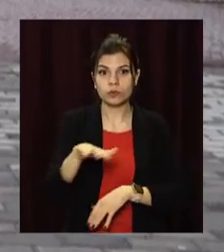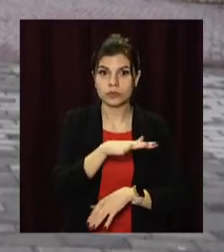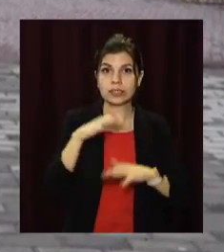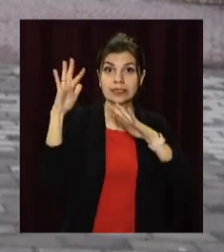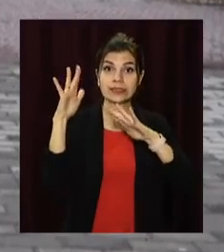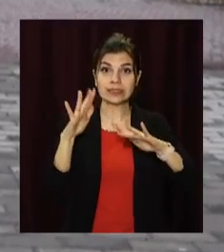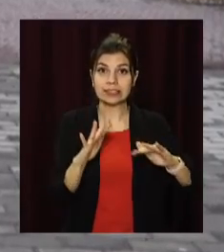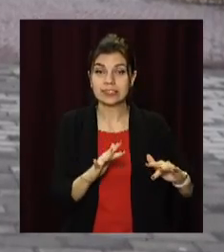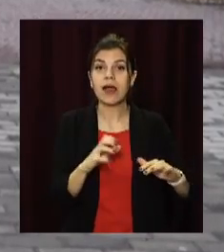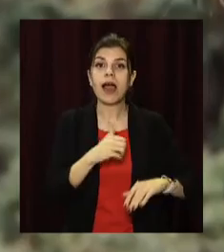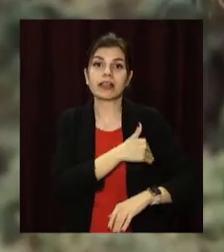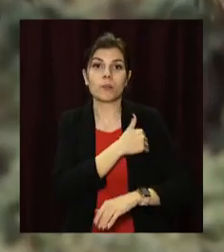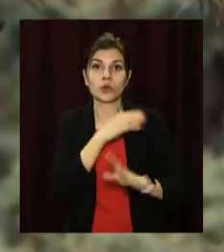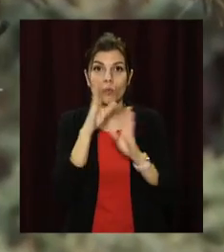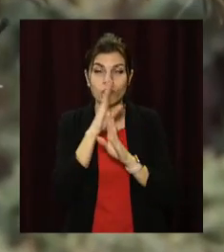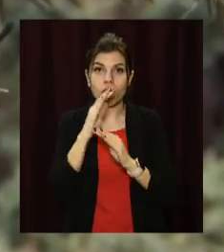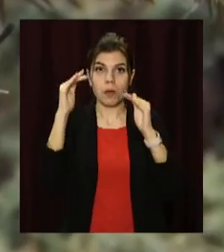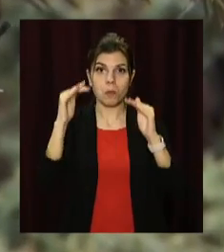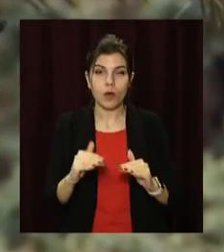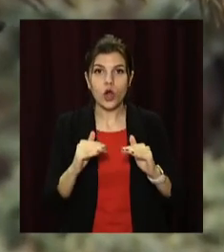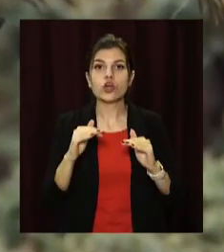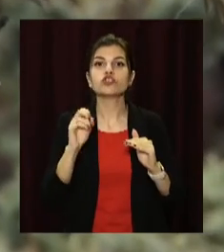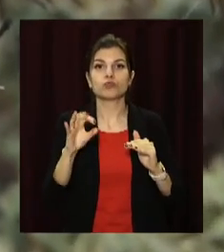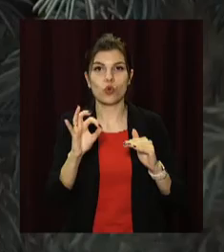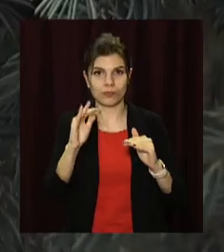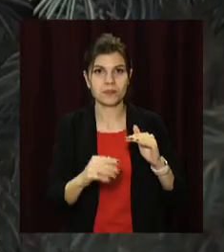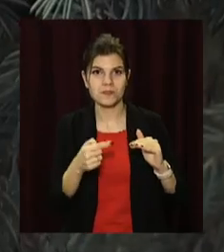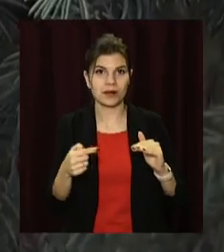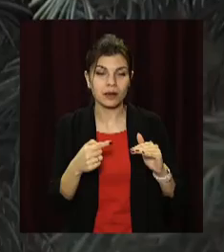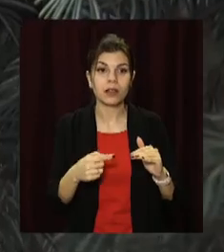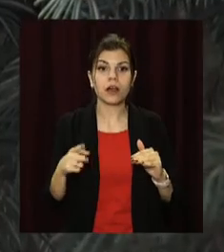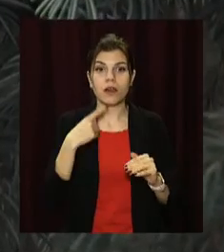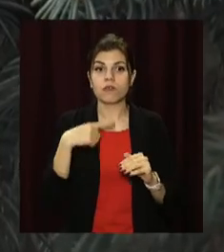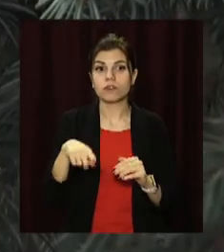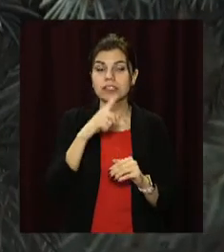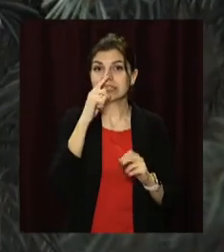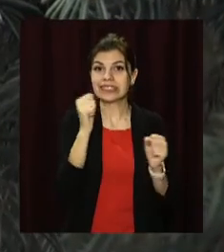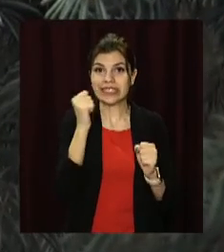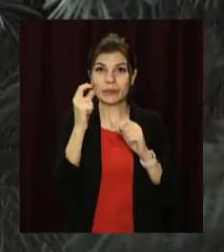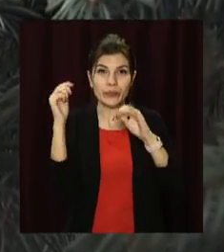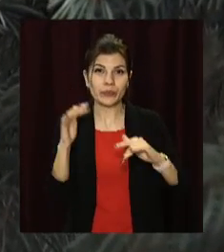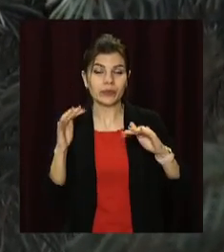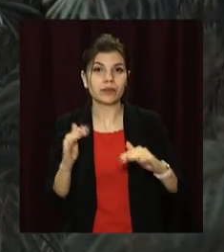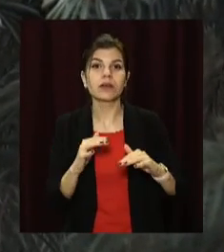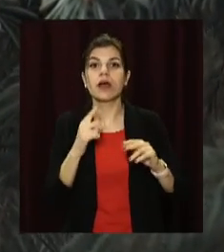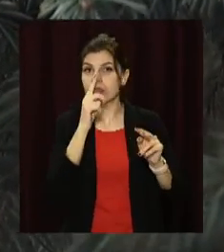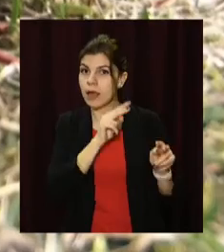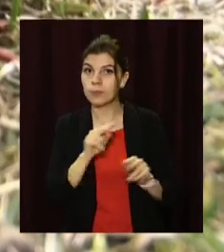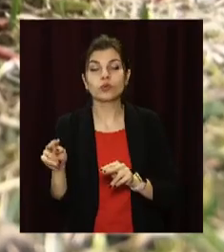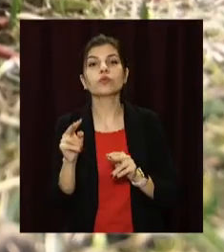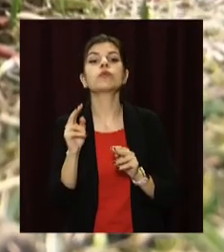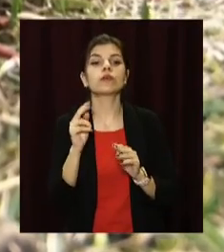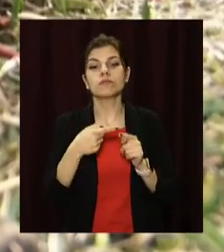покрилися снігом, а температура повітря впала нижче нуля. За словами синоптиків, зимові опади жителі Дніпра спостерігатимуть